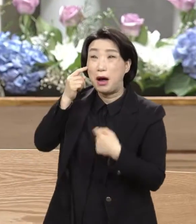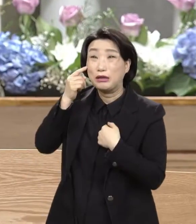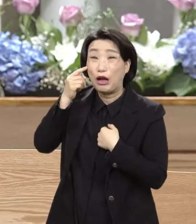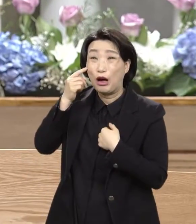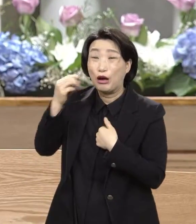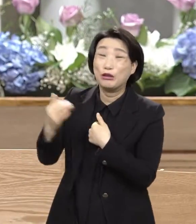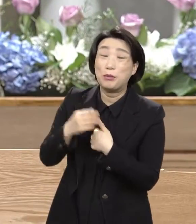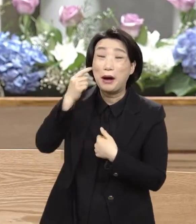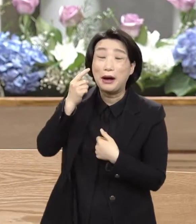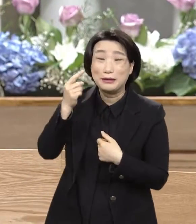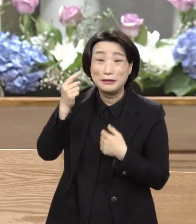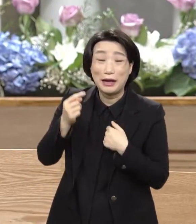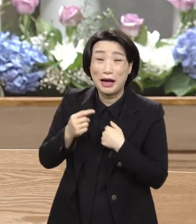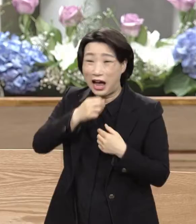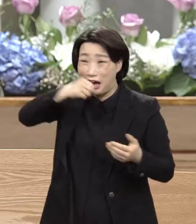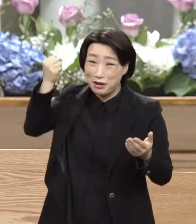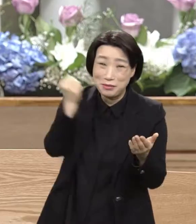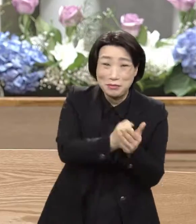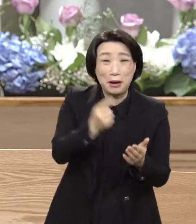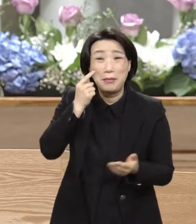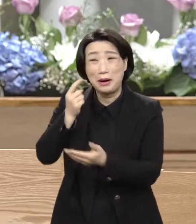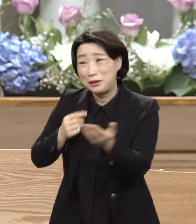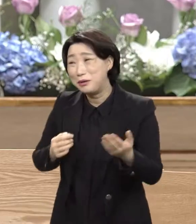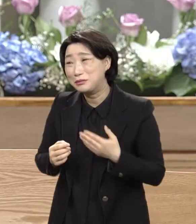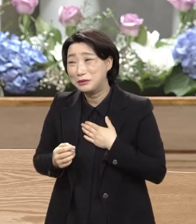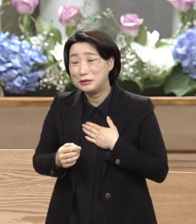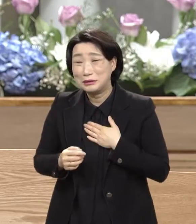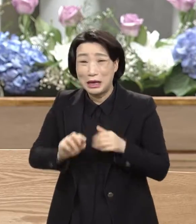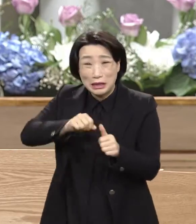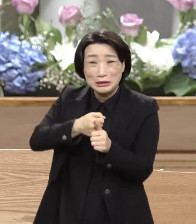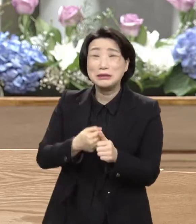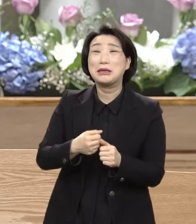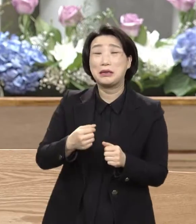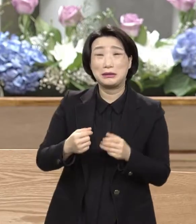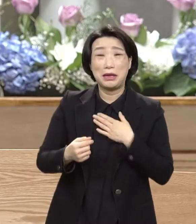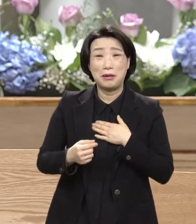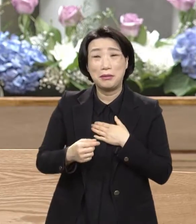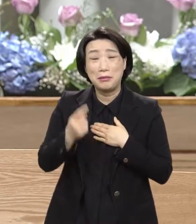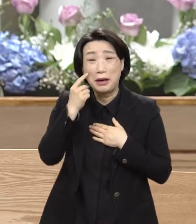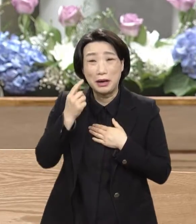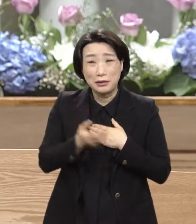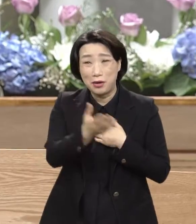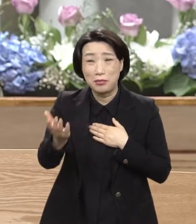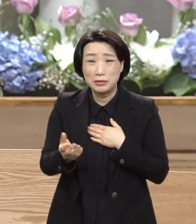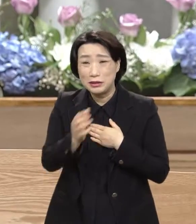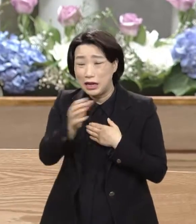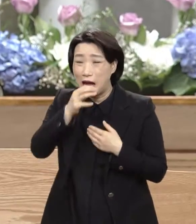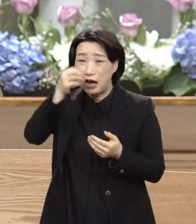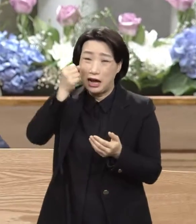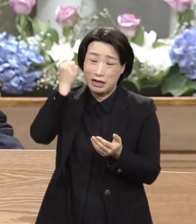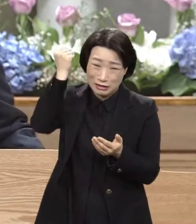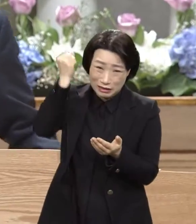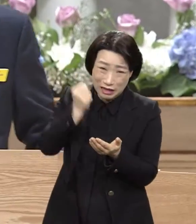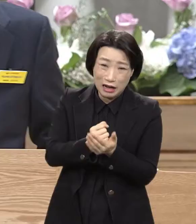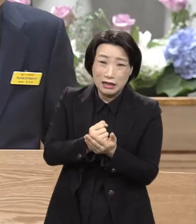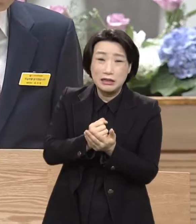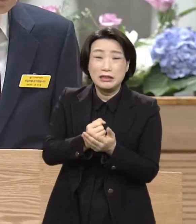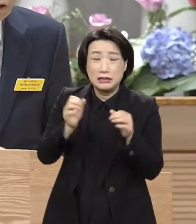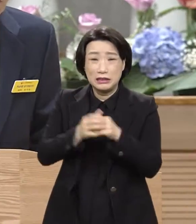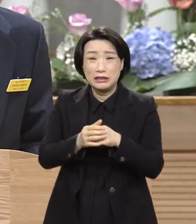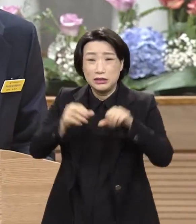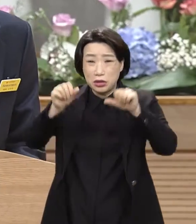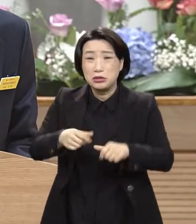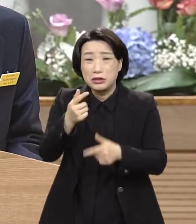당신이 한번 당해봐 당신이 징계받아봐 당신이 십자가라는 저주의